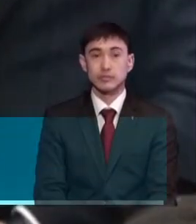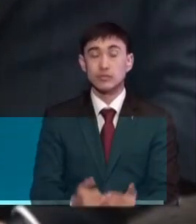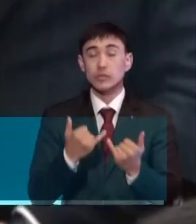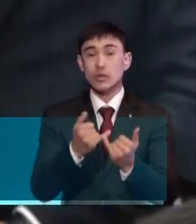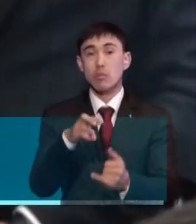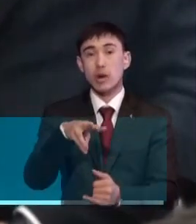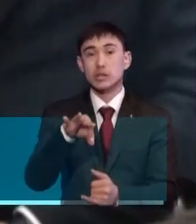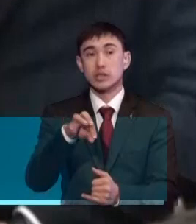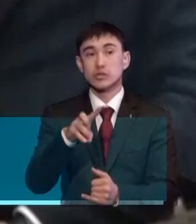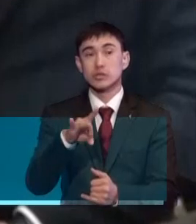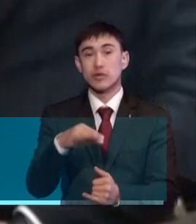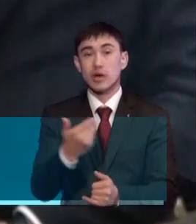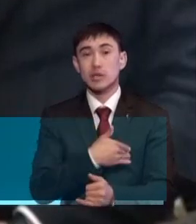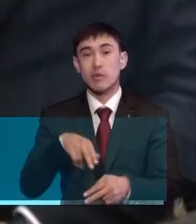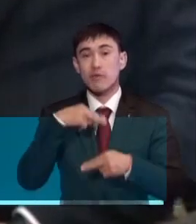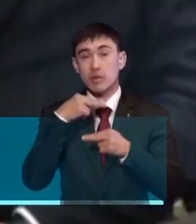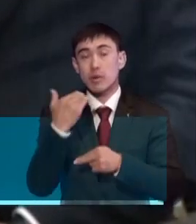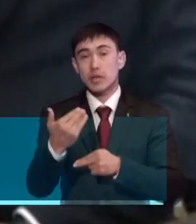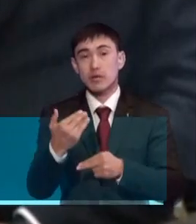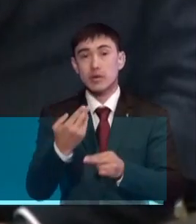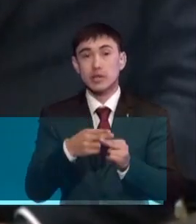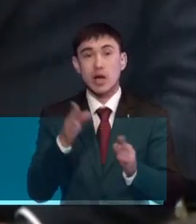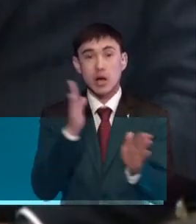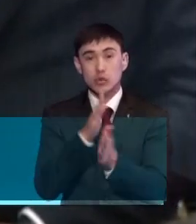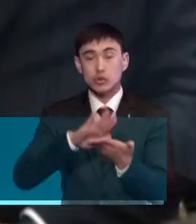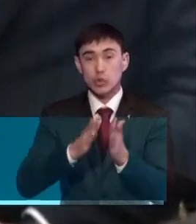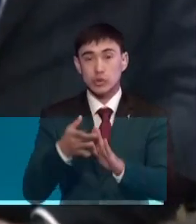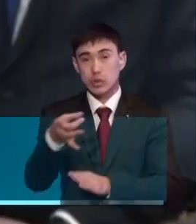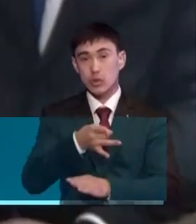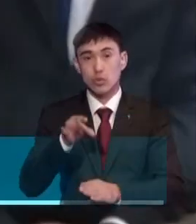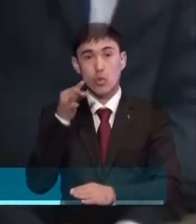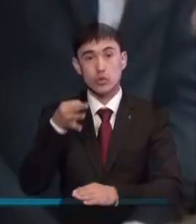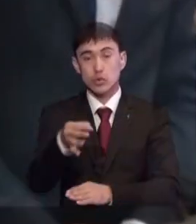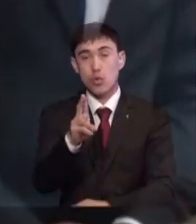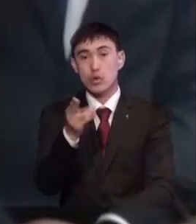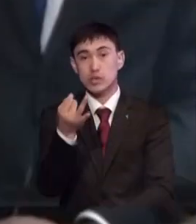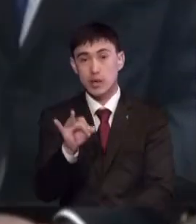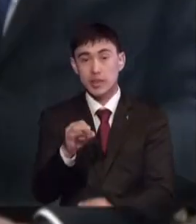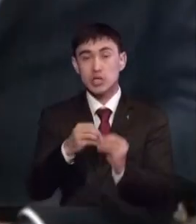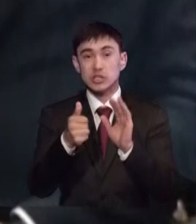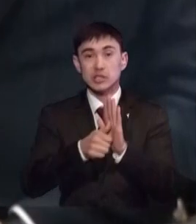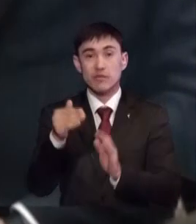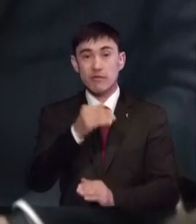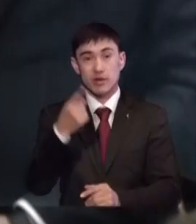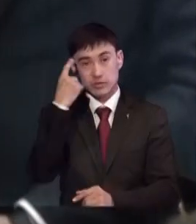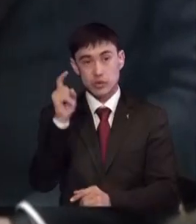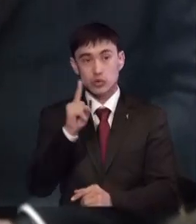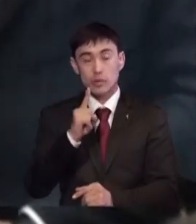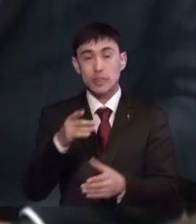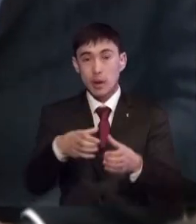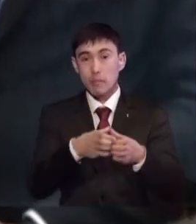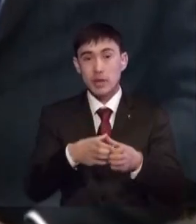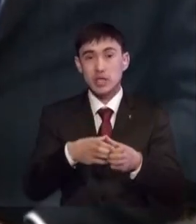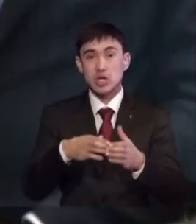Уважаемый Марат Илюсизович, хотим обратить ваше внимание на экологическую ситуацию в районе озера Кульсай. 16 февраля стало известно, что